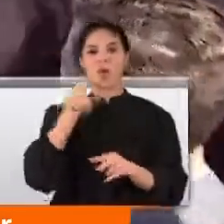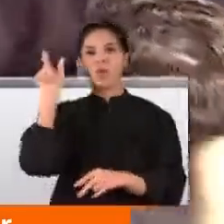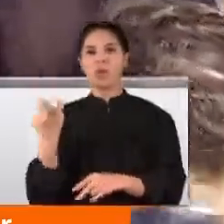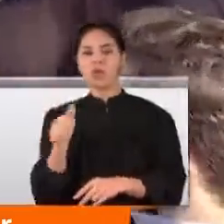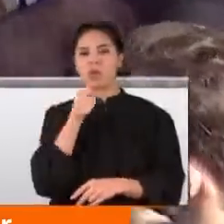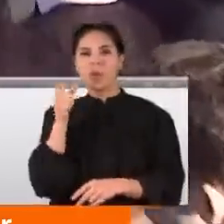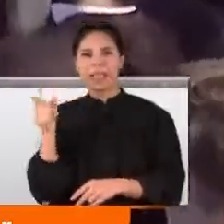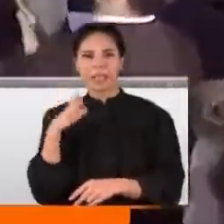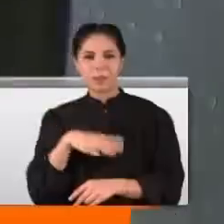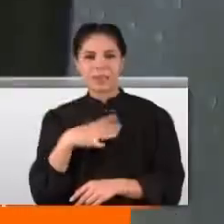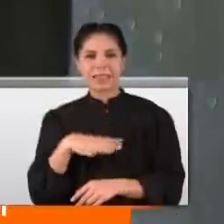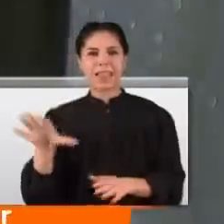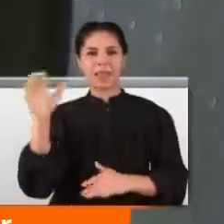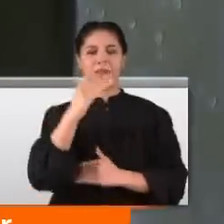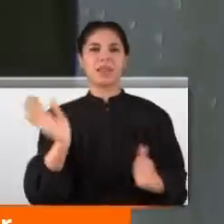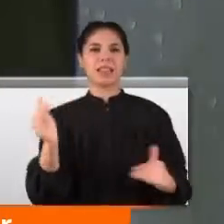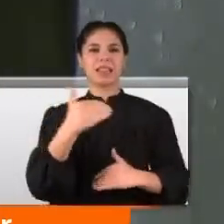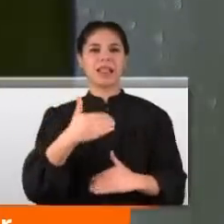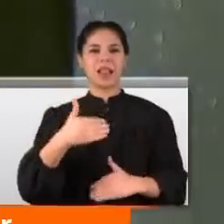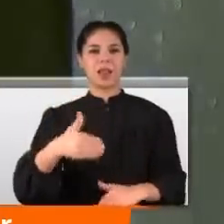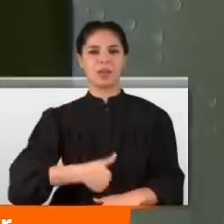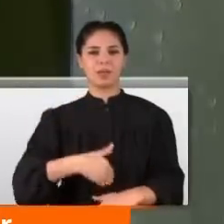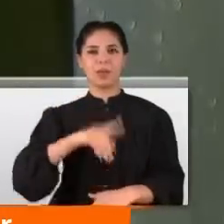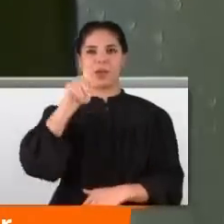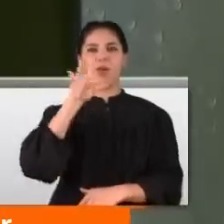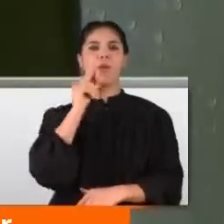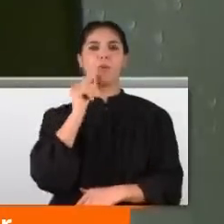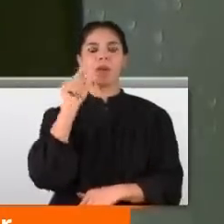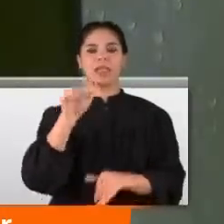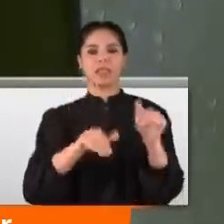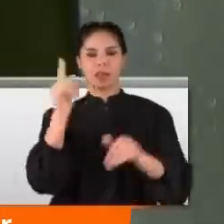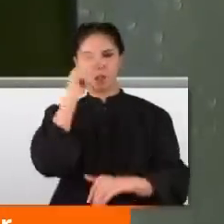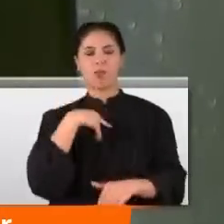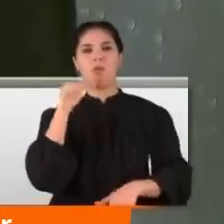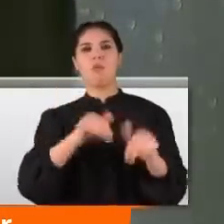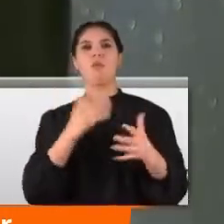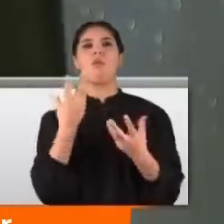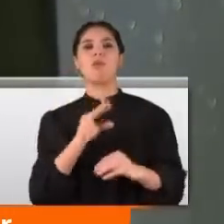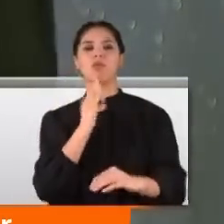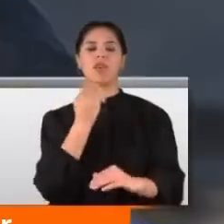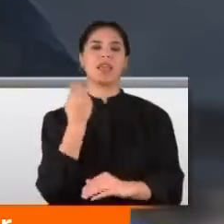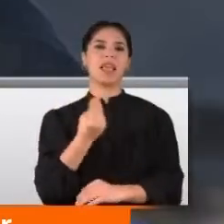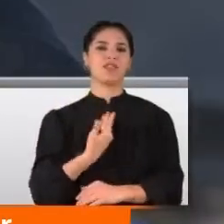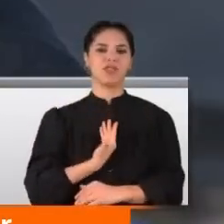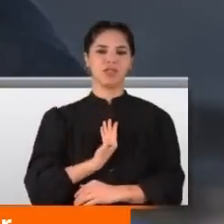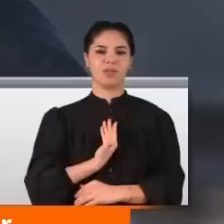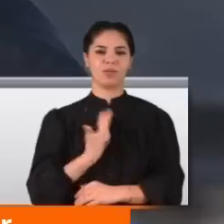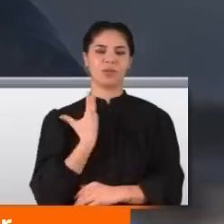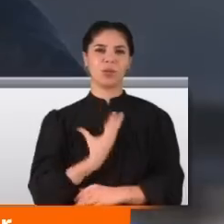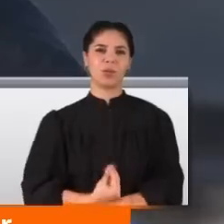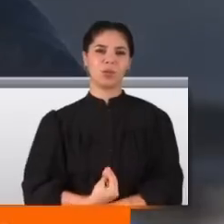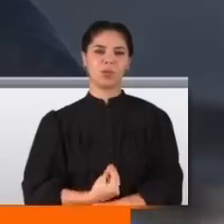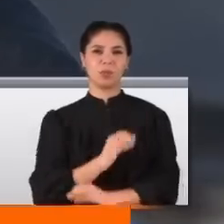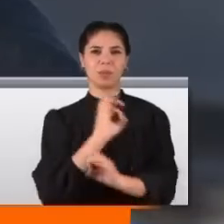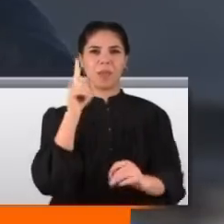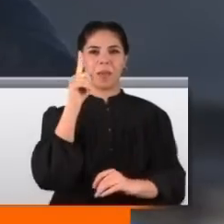isteği salondakileri güldürdü. Seçimin 14 Mayıs olmasından mütevellit oy kullanamayacak gençlerden bir tanesiyim. Buna bayağı üzüldüm. Hem de